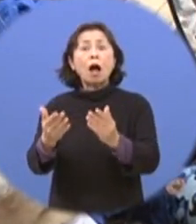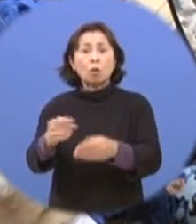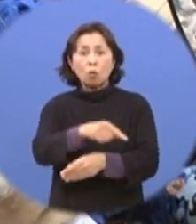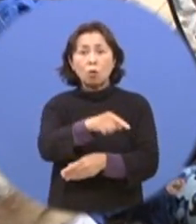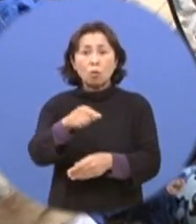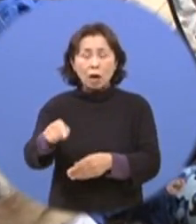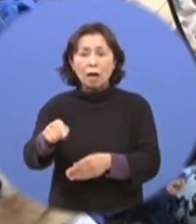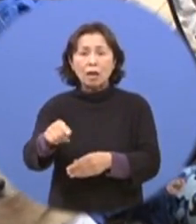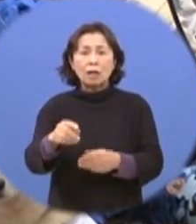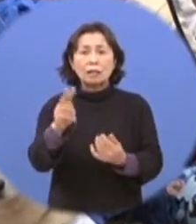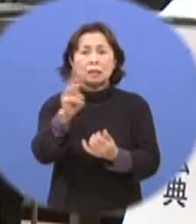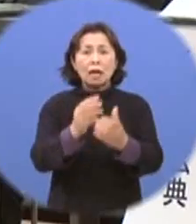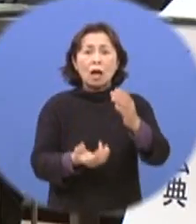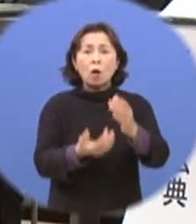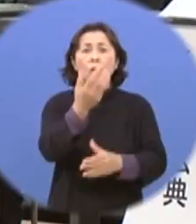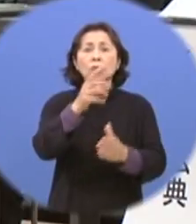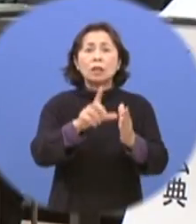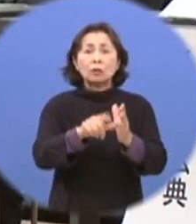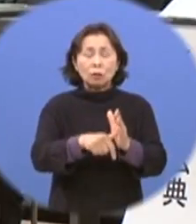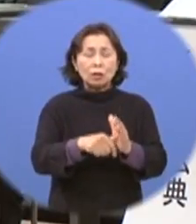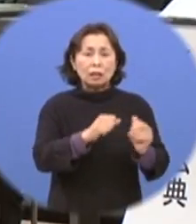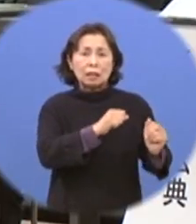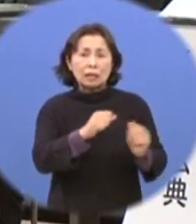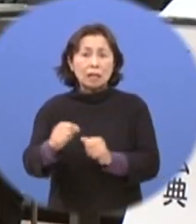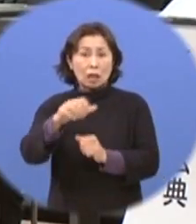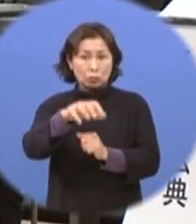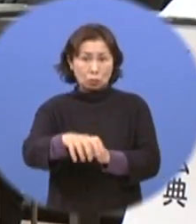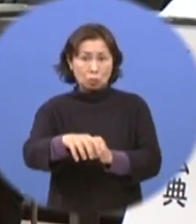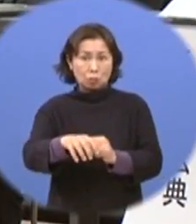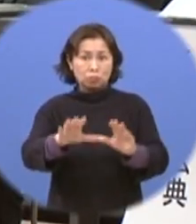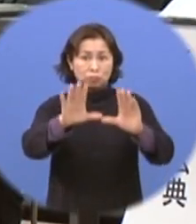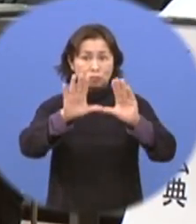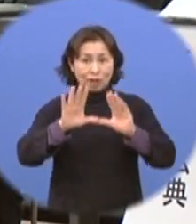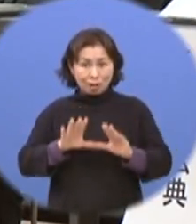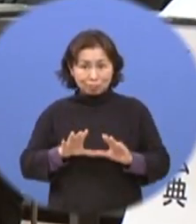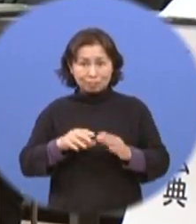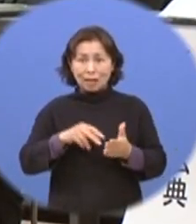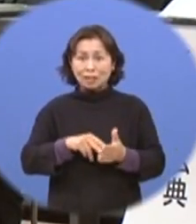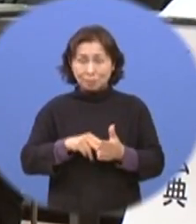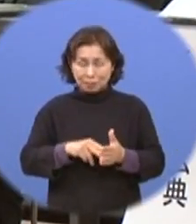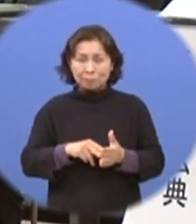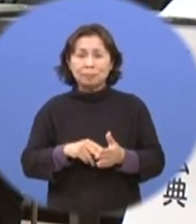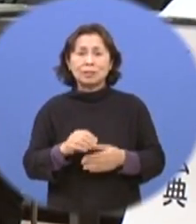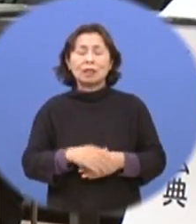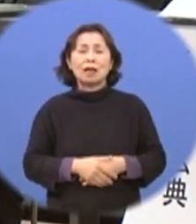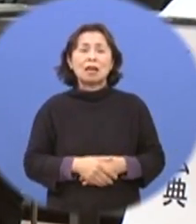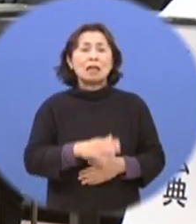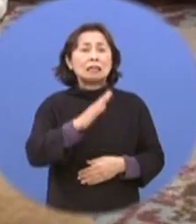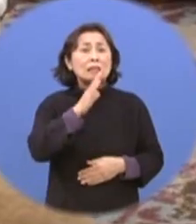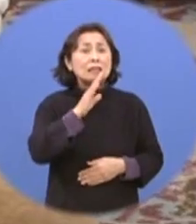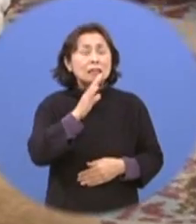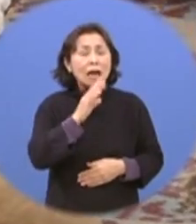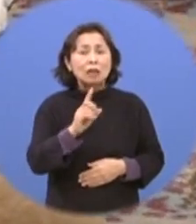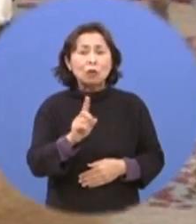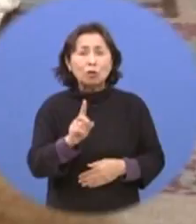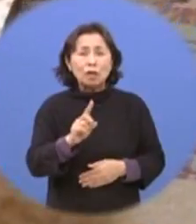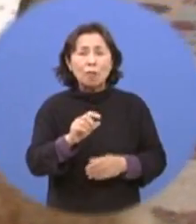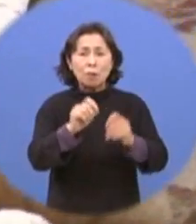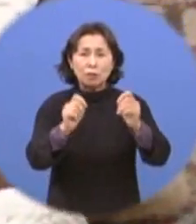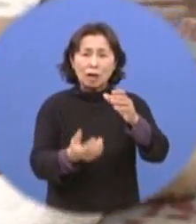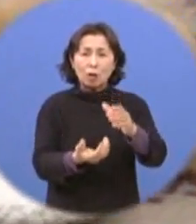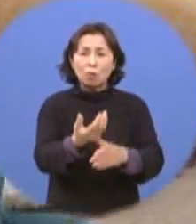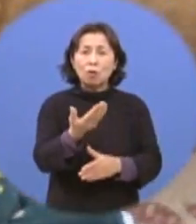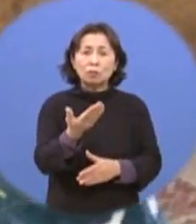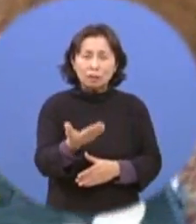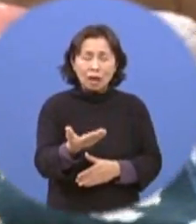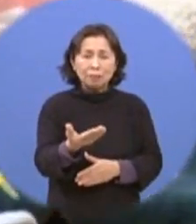の際被災者を受け入れる立場にあります実際にどのような問題が考えられるか参加者